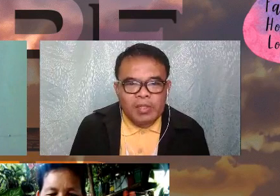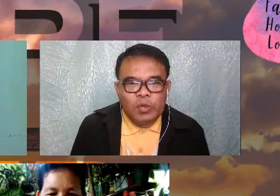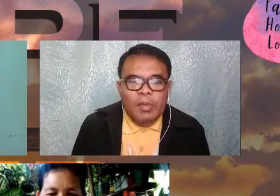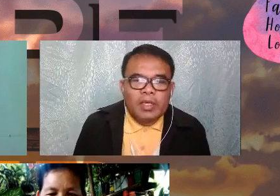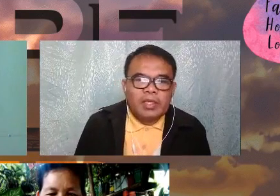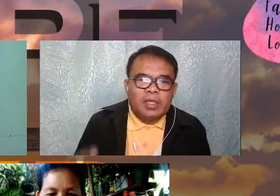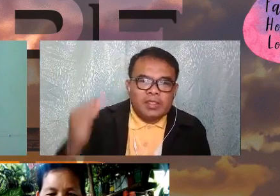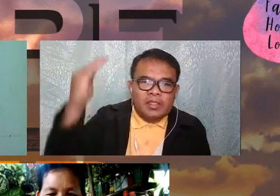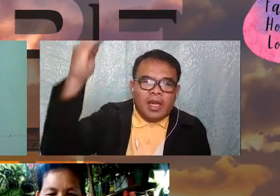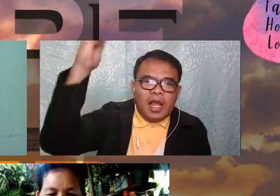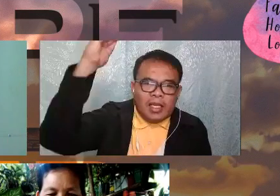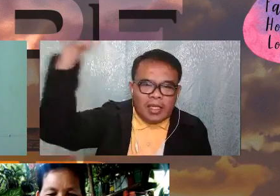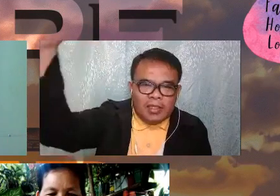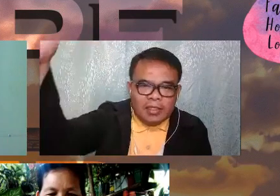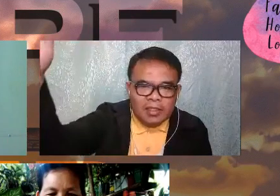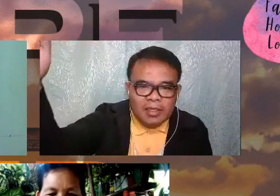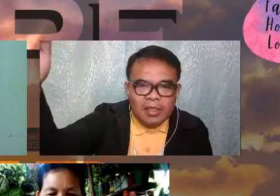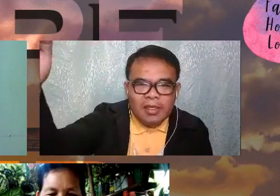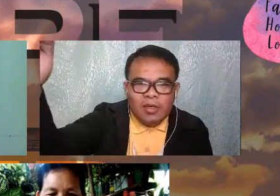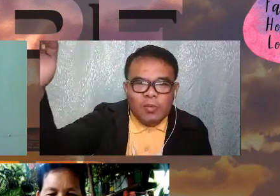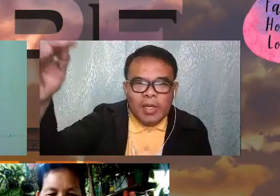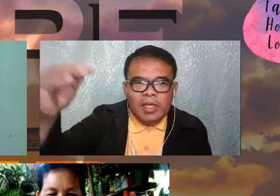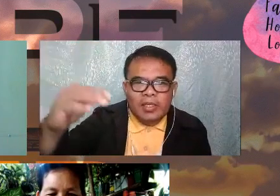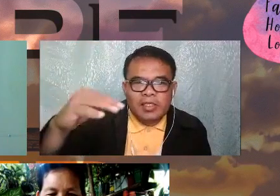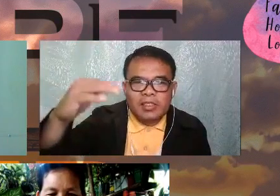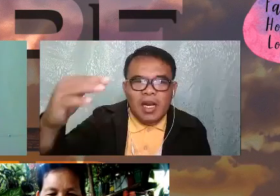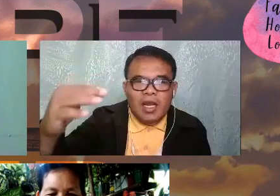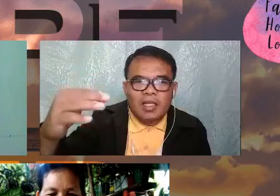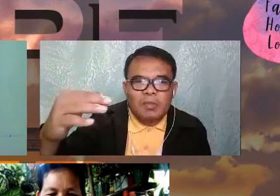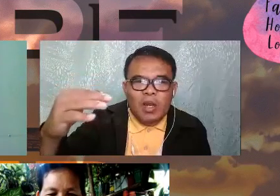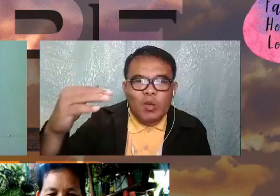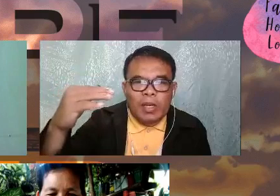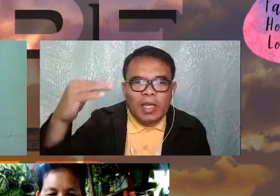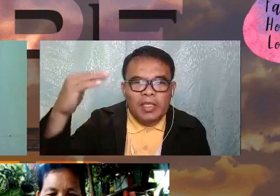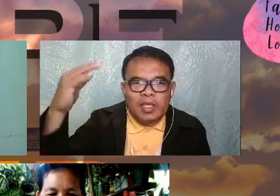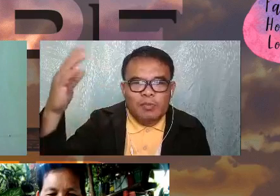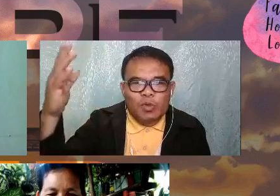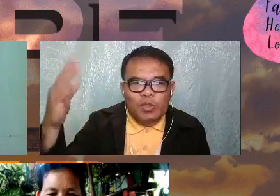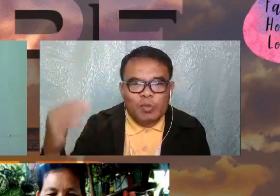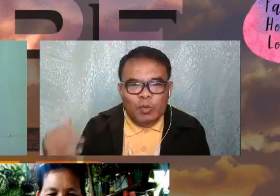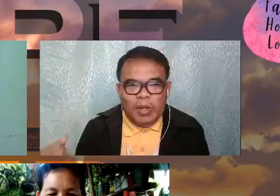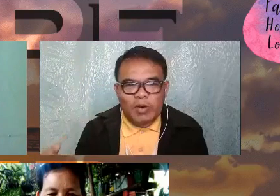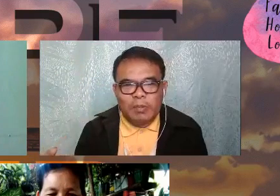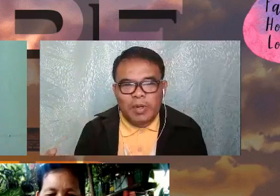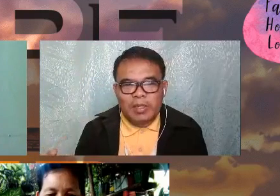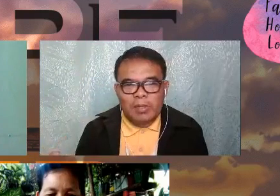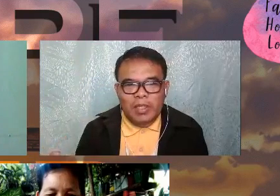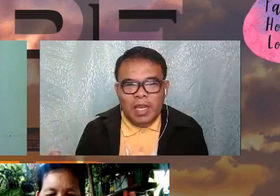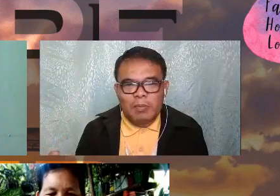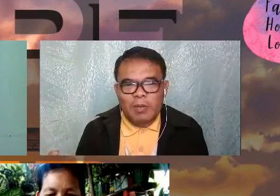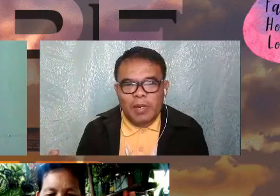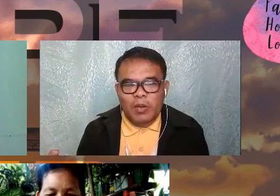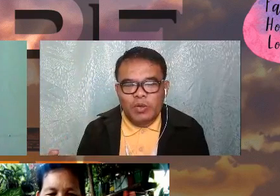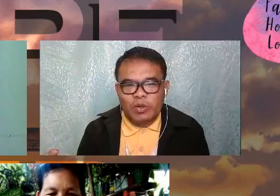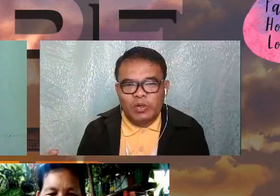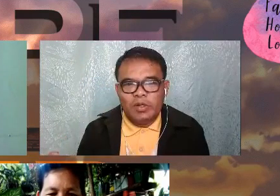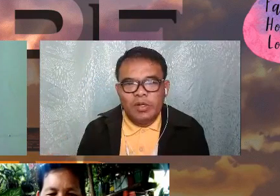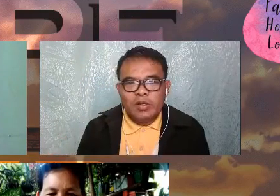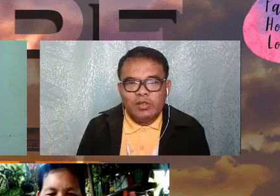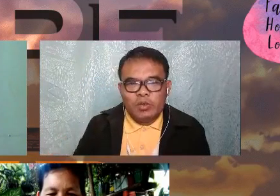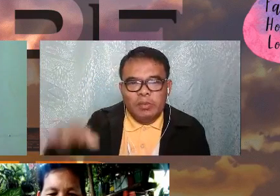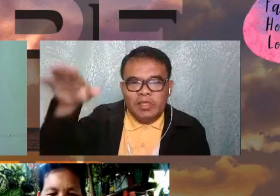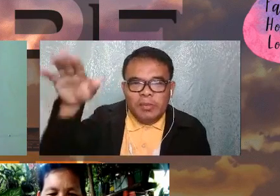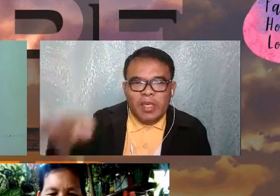1844 pa. So umakyat na siya sa langit. Umakyat na siya sa langit bago mag 1844 pa yun. Napakamatagal pang panahon